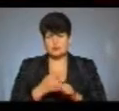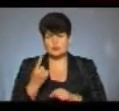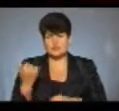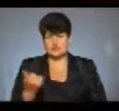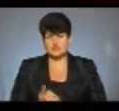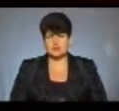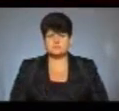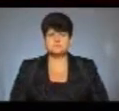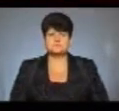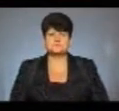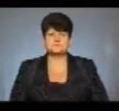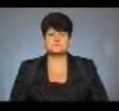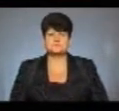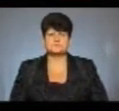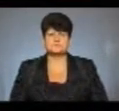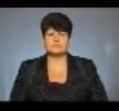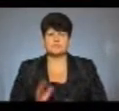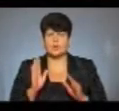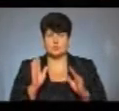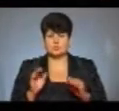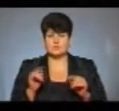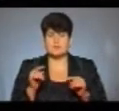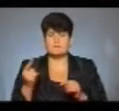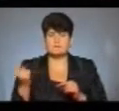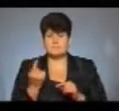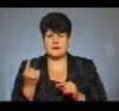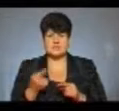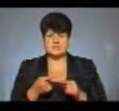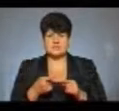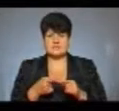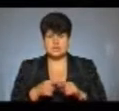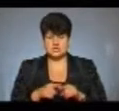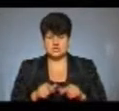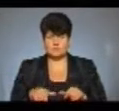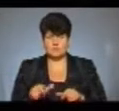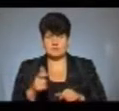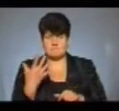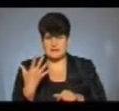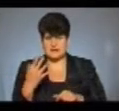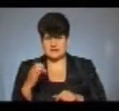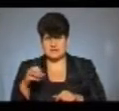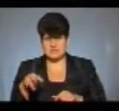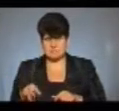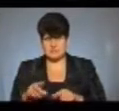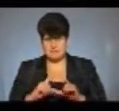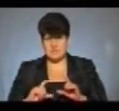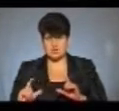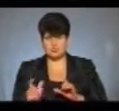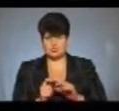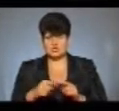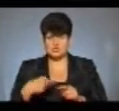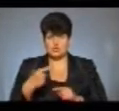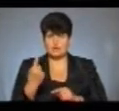тиждень. Буде стояти перша технічна полоса, це буде 5 сантиметрів бордюр, за ним буде через